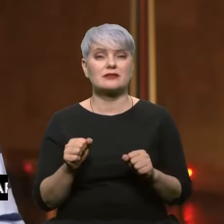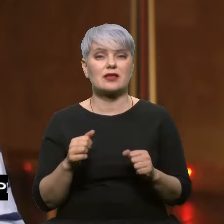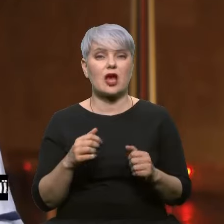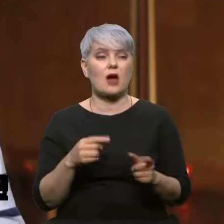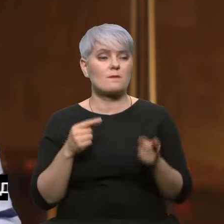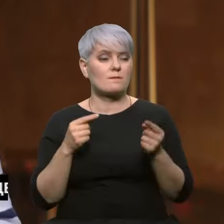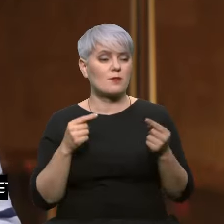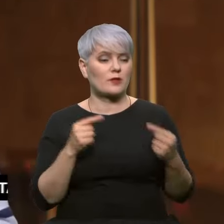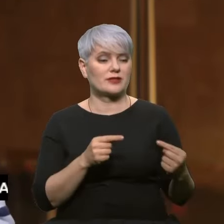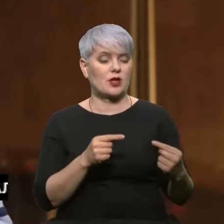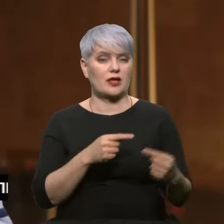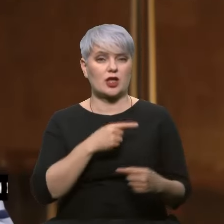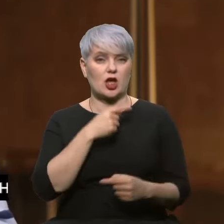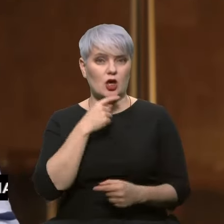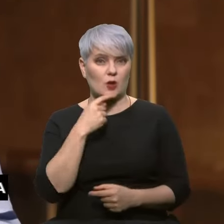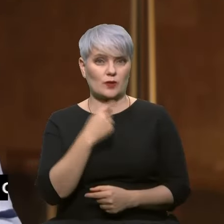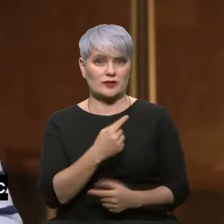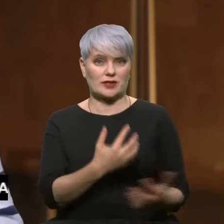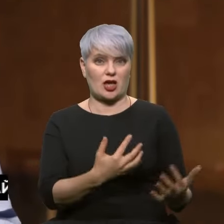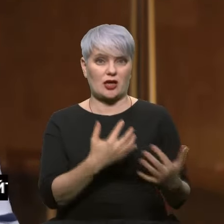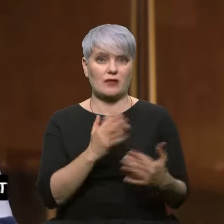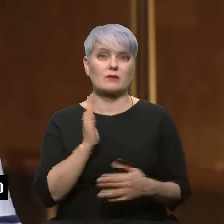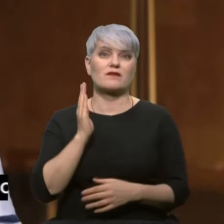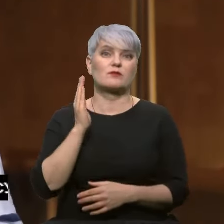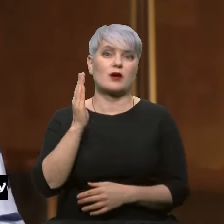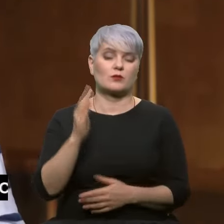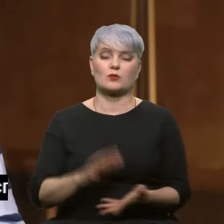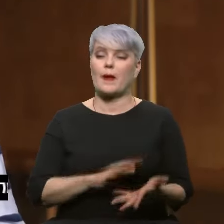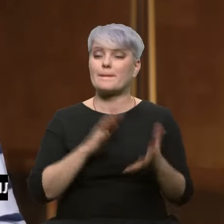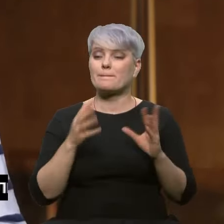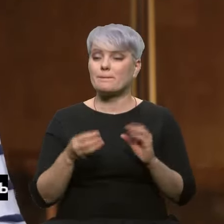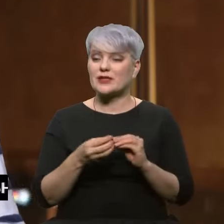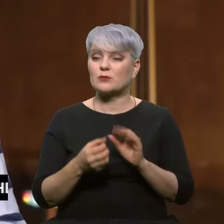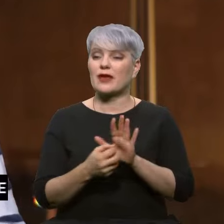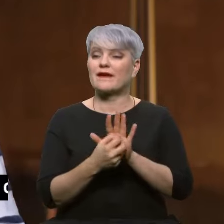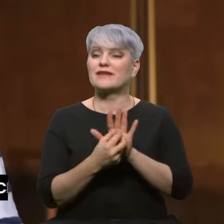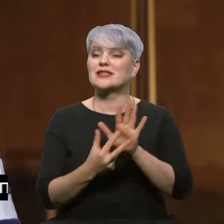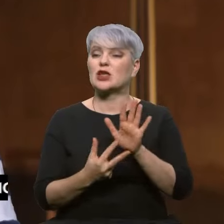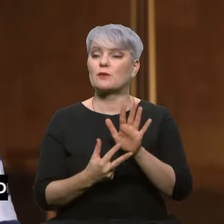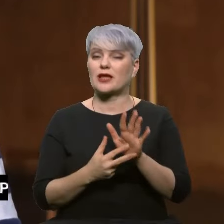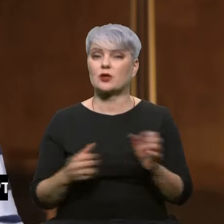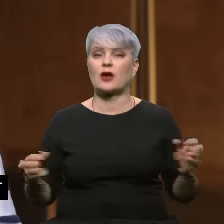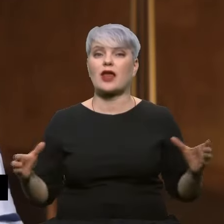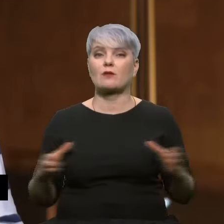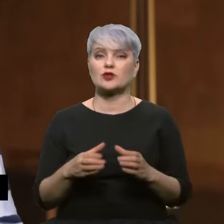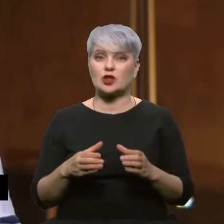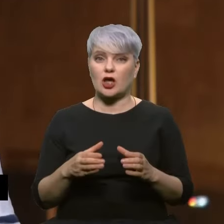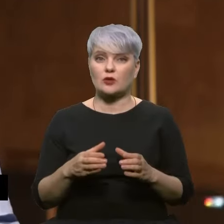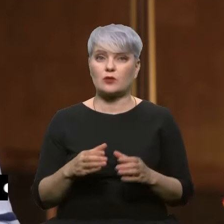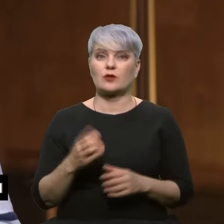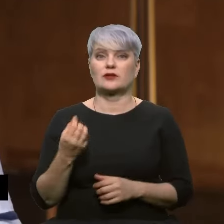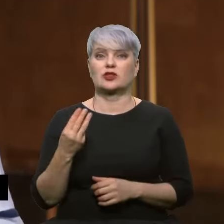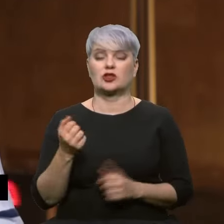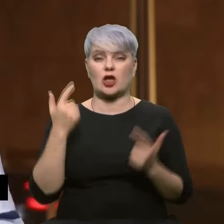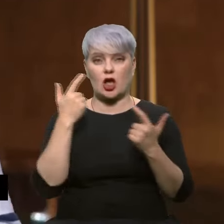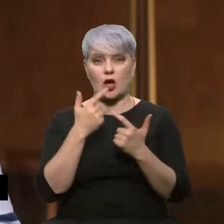російській агресії у більш віддаленому майбутньому. Підсумки 18-го Рамштайну із боку Сполучених Штатів традиційно будуть